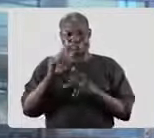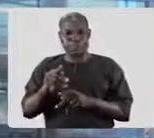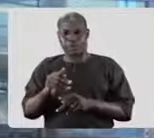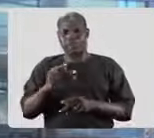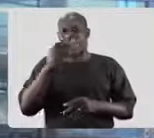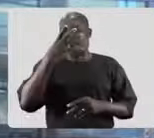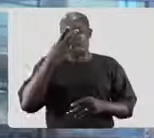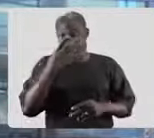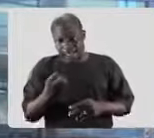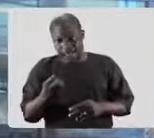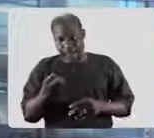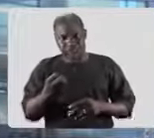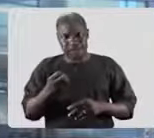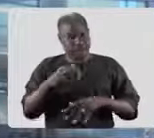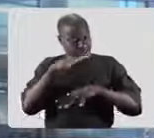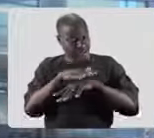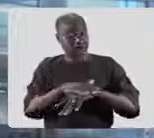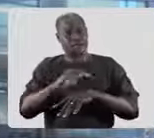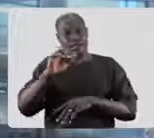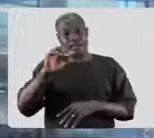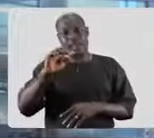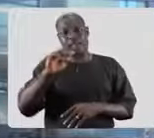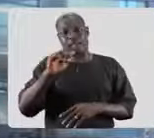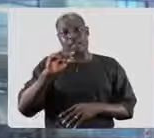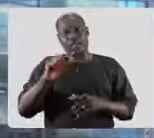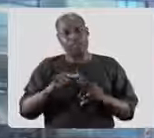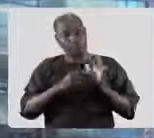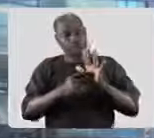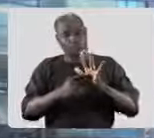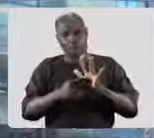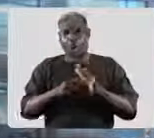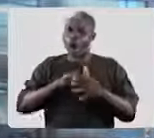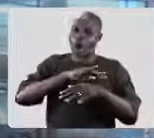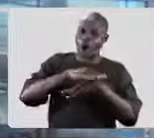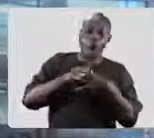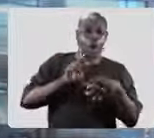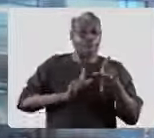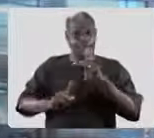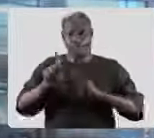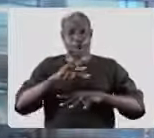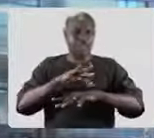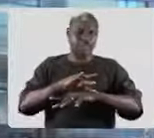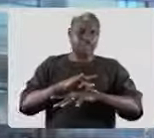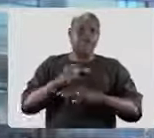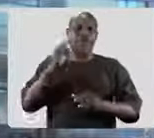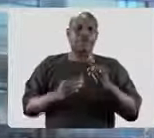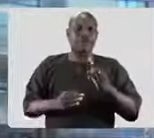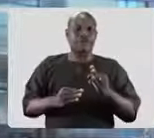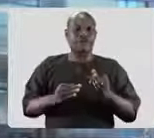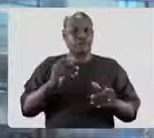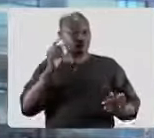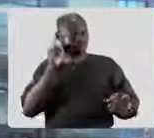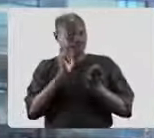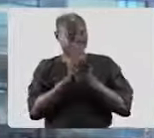Cain ne moma so e indicate e de chire onipa biara wo asase so se se wo hia